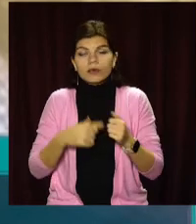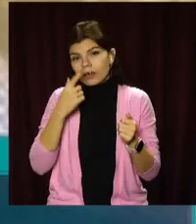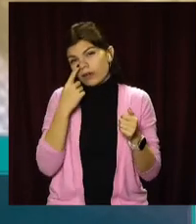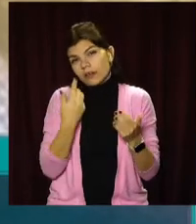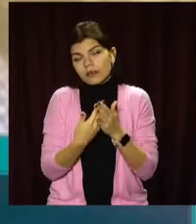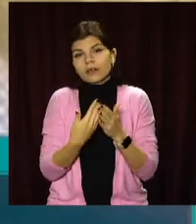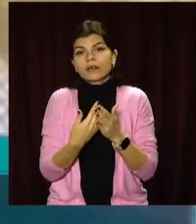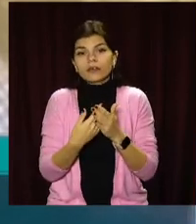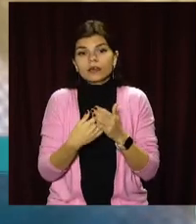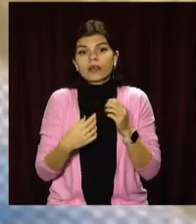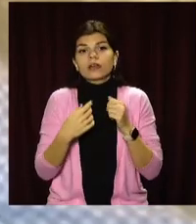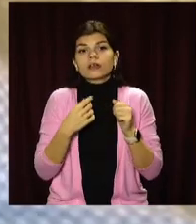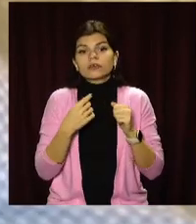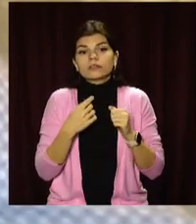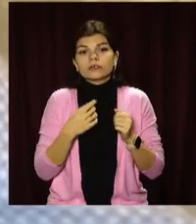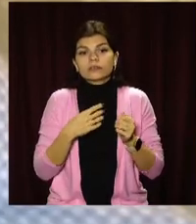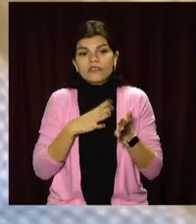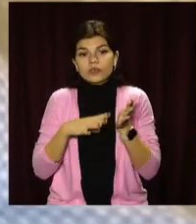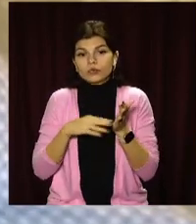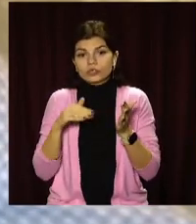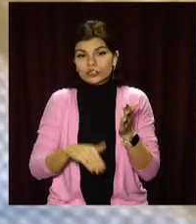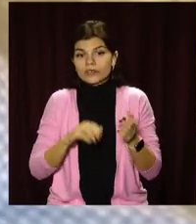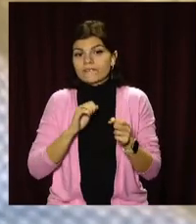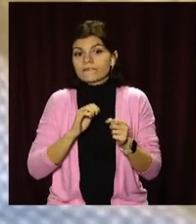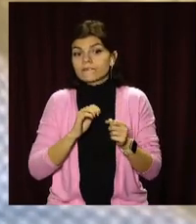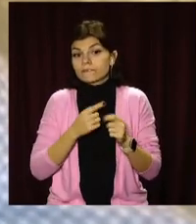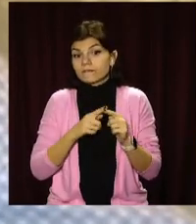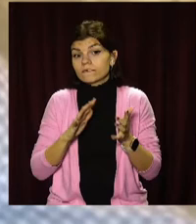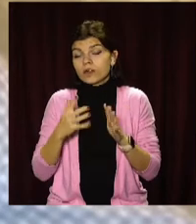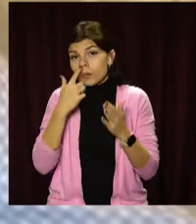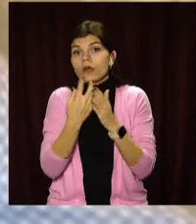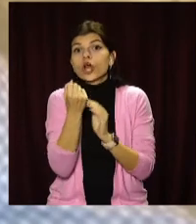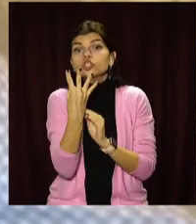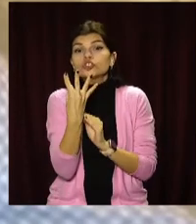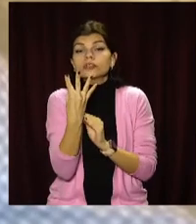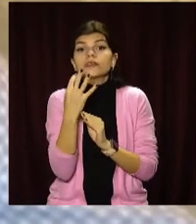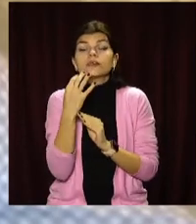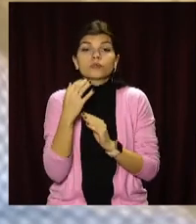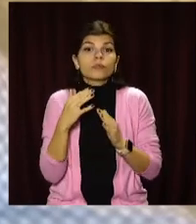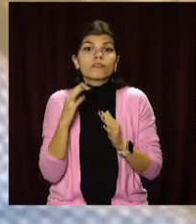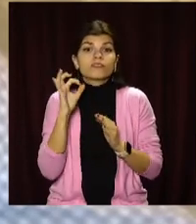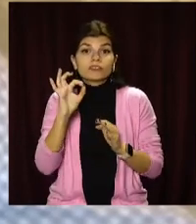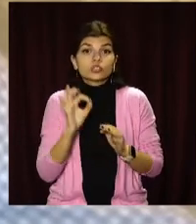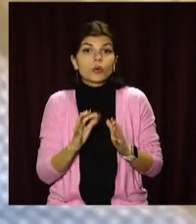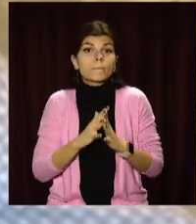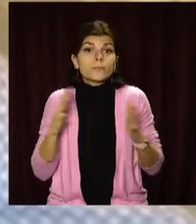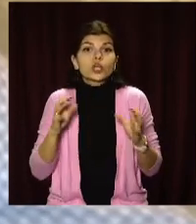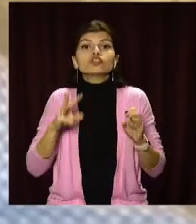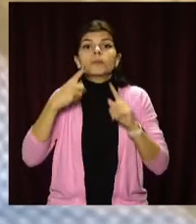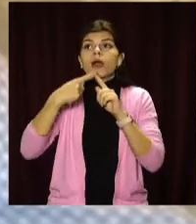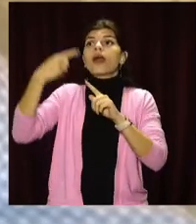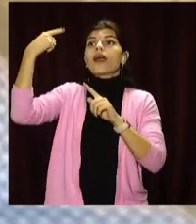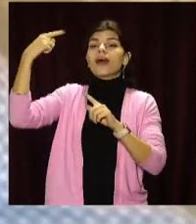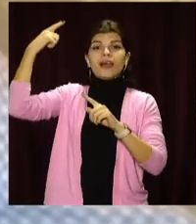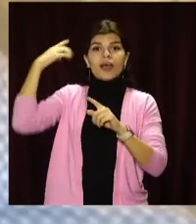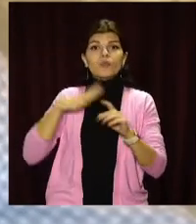рівно 90 тисяч випадків. Це майже на 14 тисяч більше, ніж за позаминулий тиждень, коли